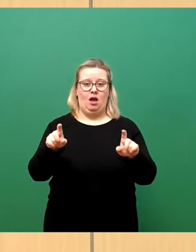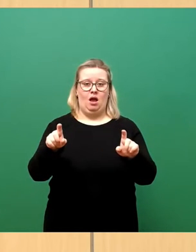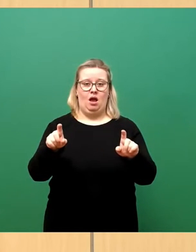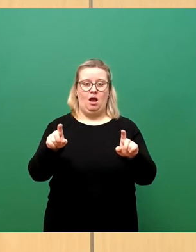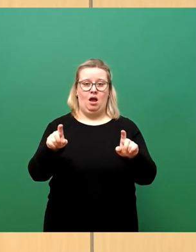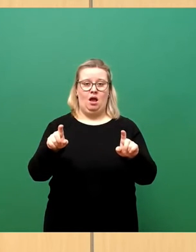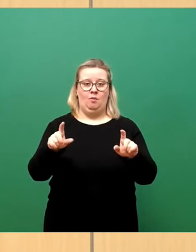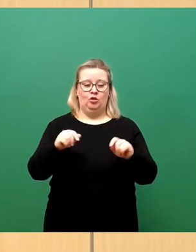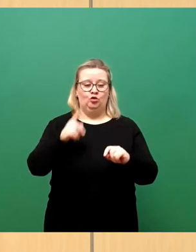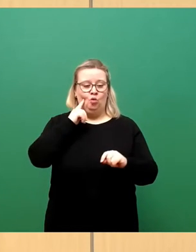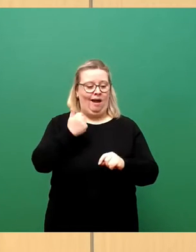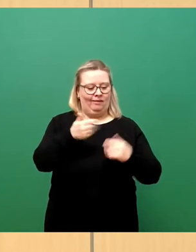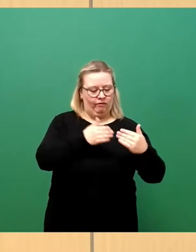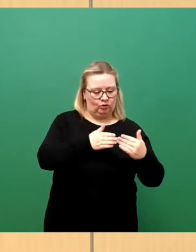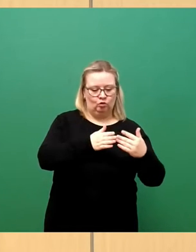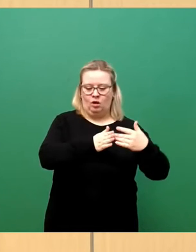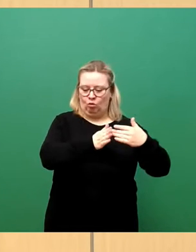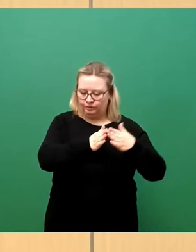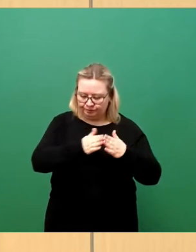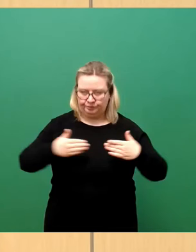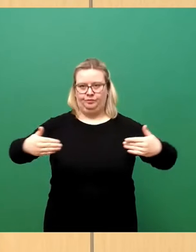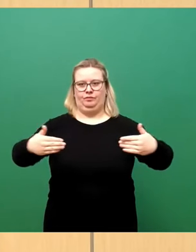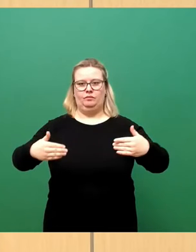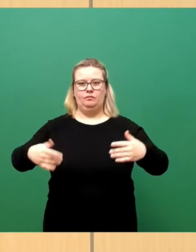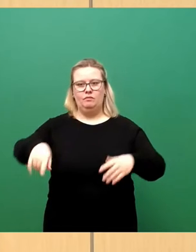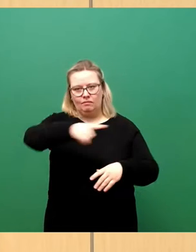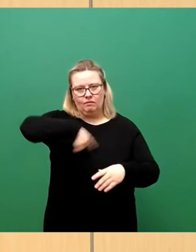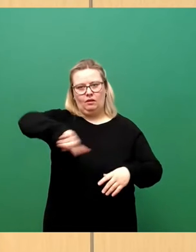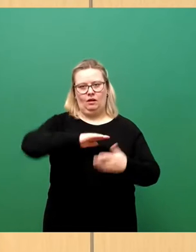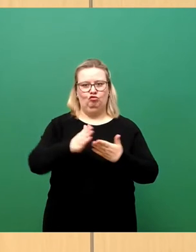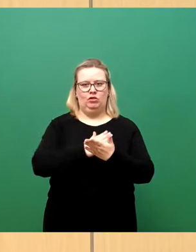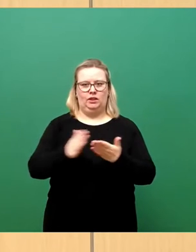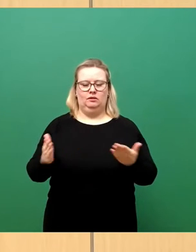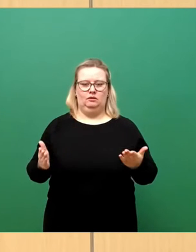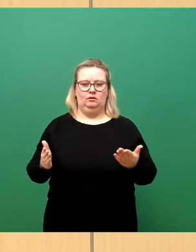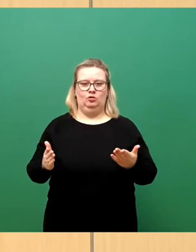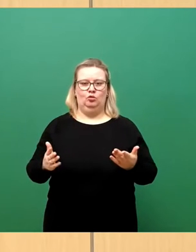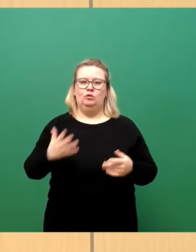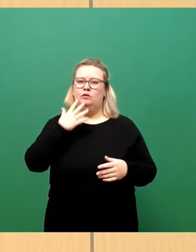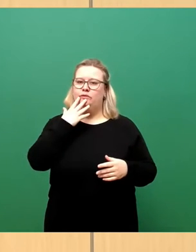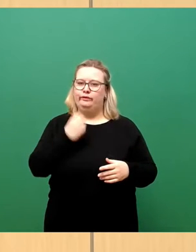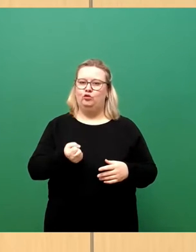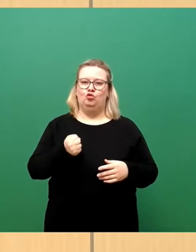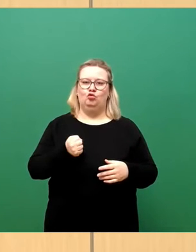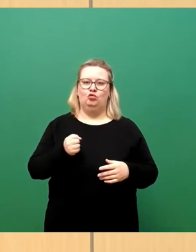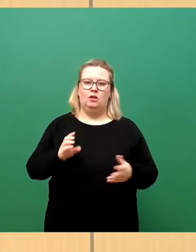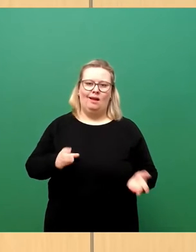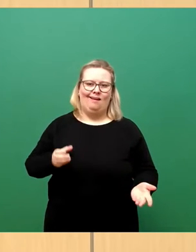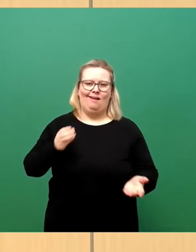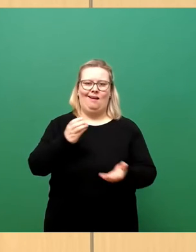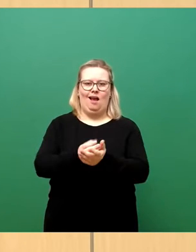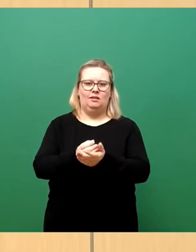lagerübergreifend, fraktionsübergreifend zu sinnvollen Lösungen kommen. Und ich möchte dafür werben, dem Ersetzungsantrag der Dissidenten